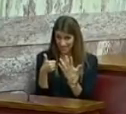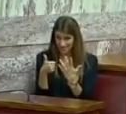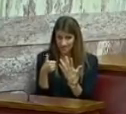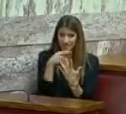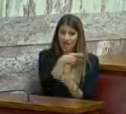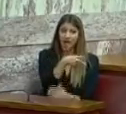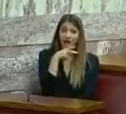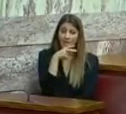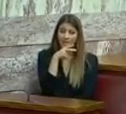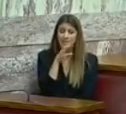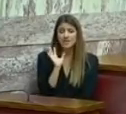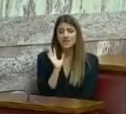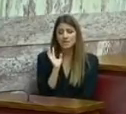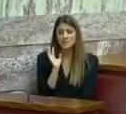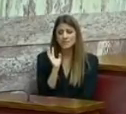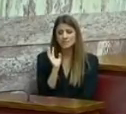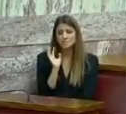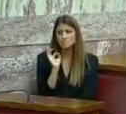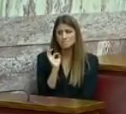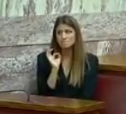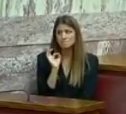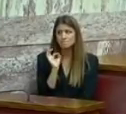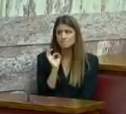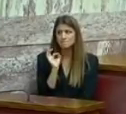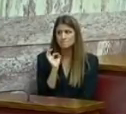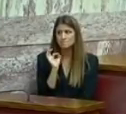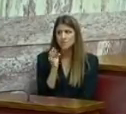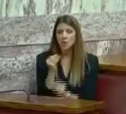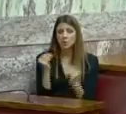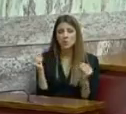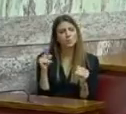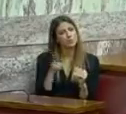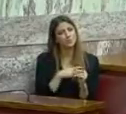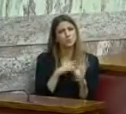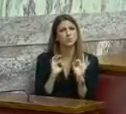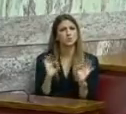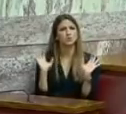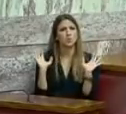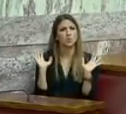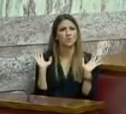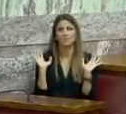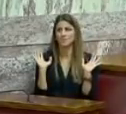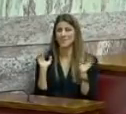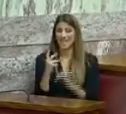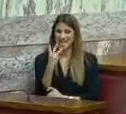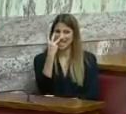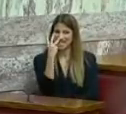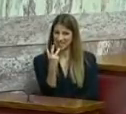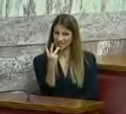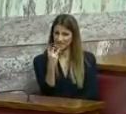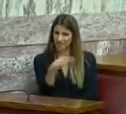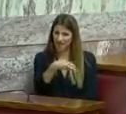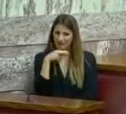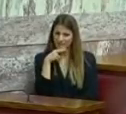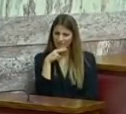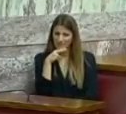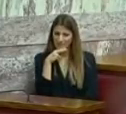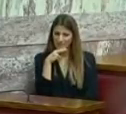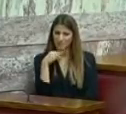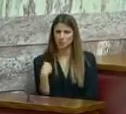απάντησαν με ένα κόσμιο και συνετό τρόπο. Οι 3 απάντησαν με ένα χυδαίο